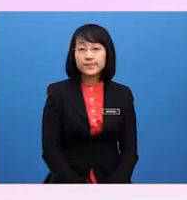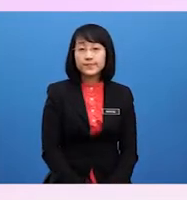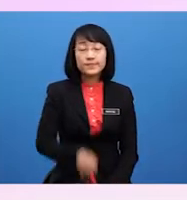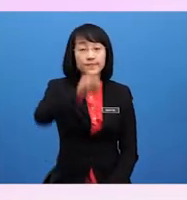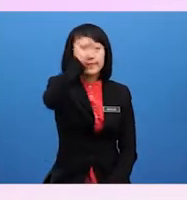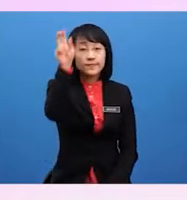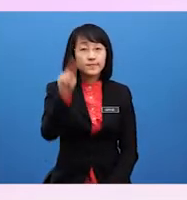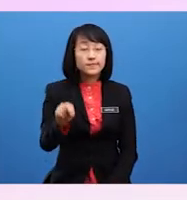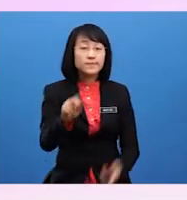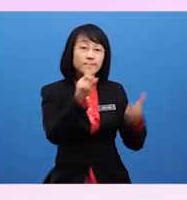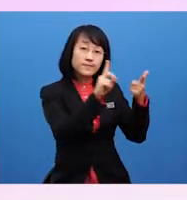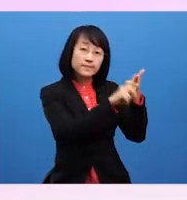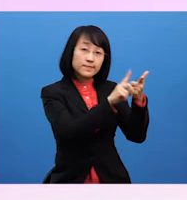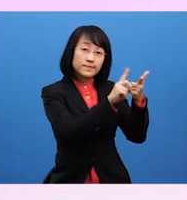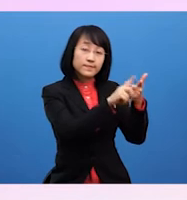Soalan kedua,